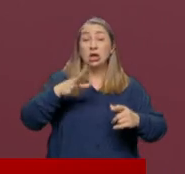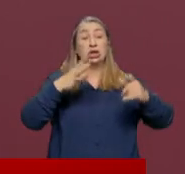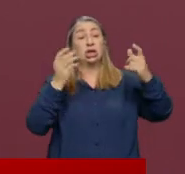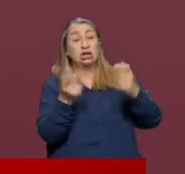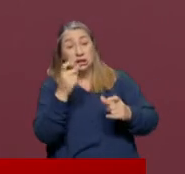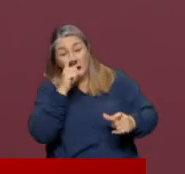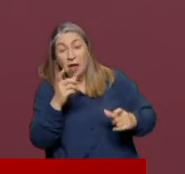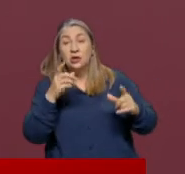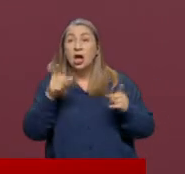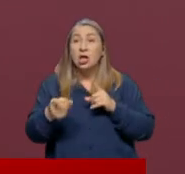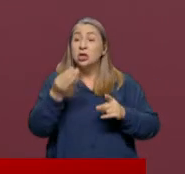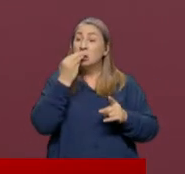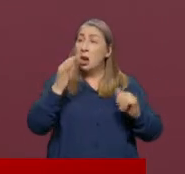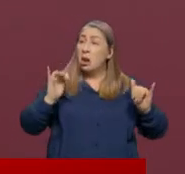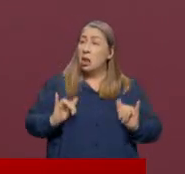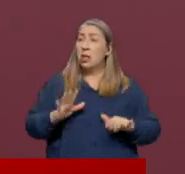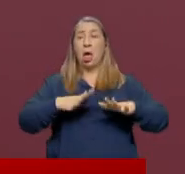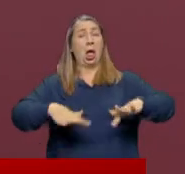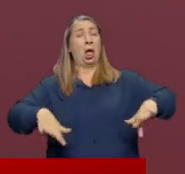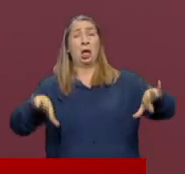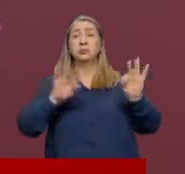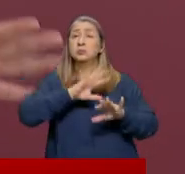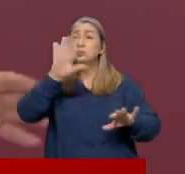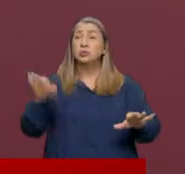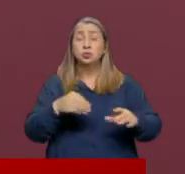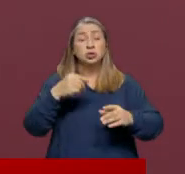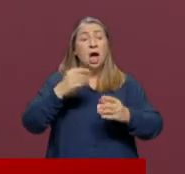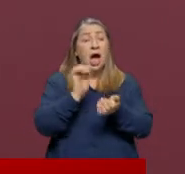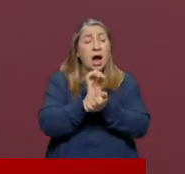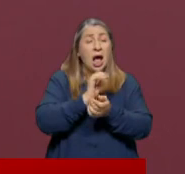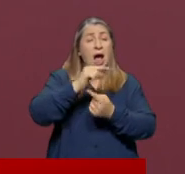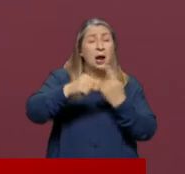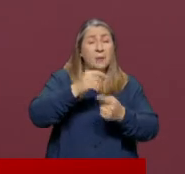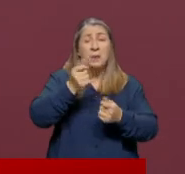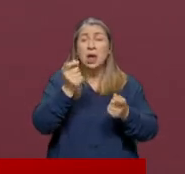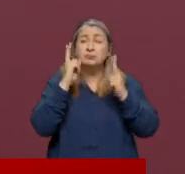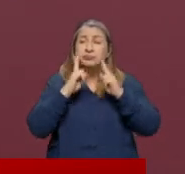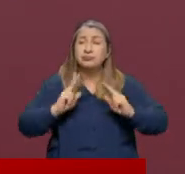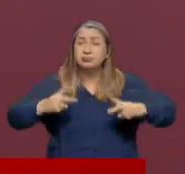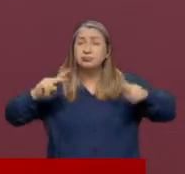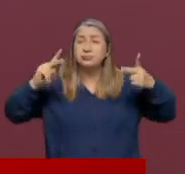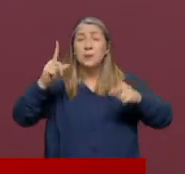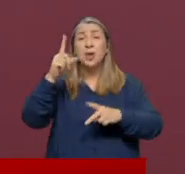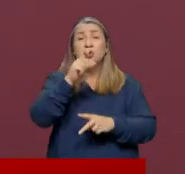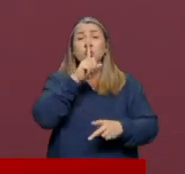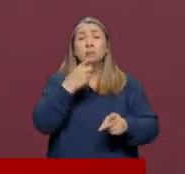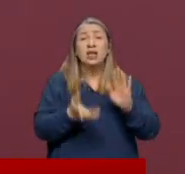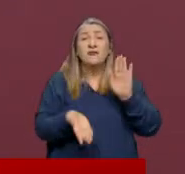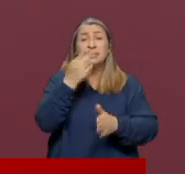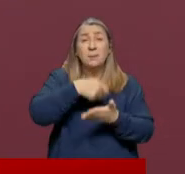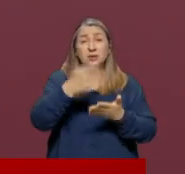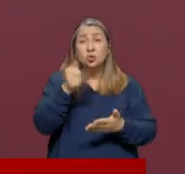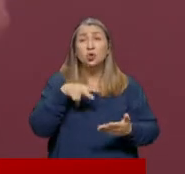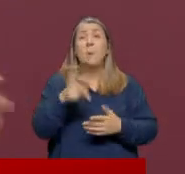Saray kaç Aksaray Yediğin önünde yemediğin arkanda bütün sülalen servetine Servet katmış ayda 100 bin üste para